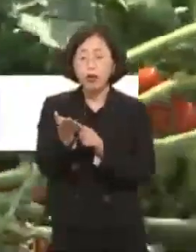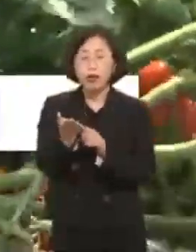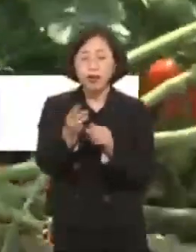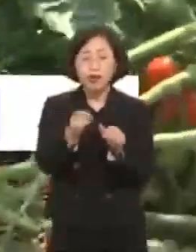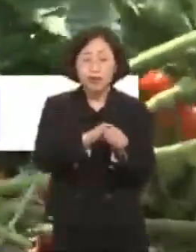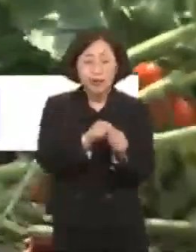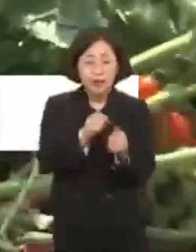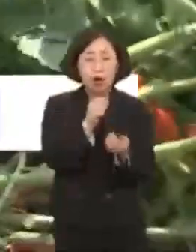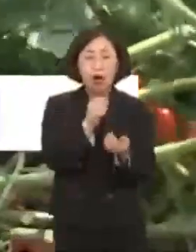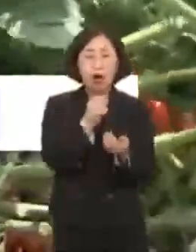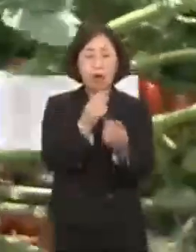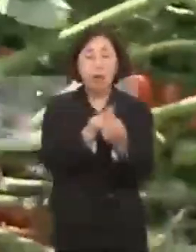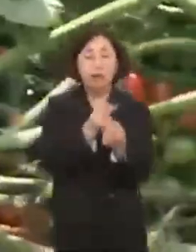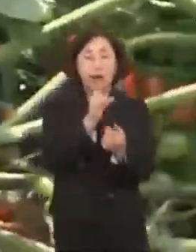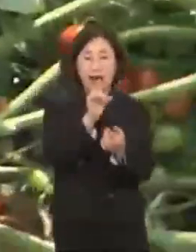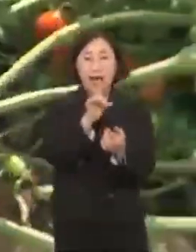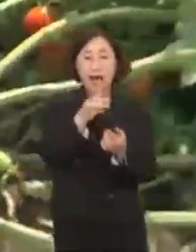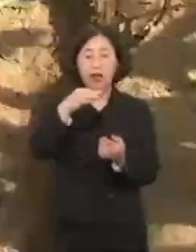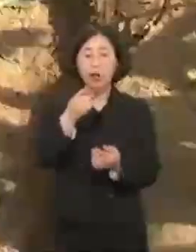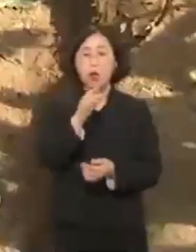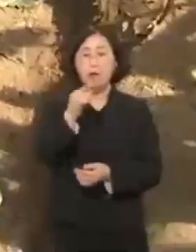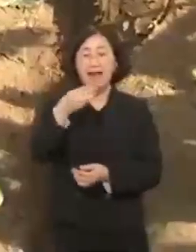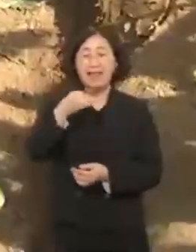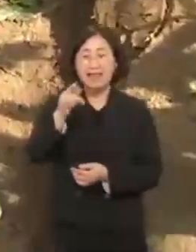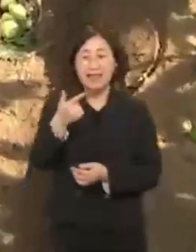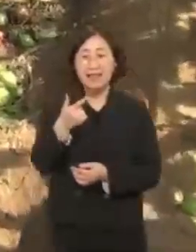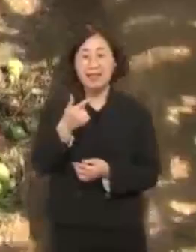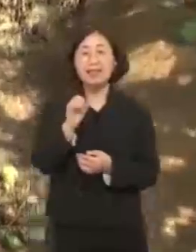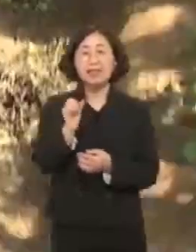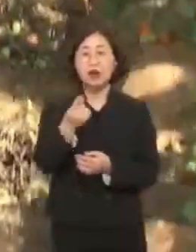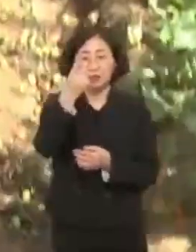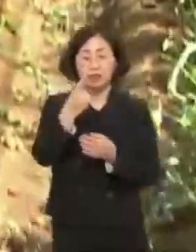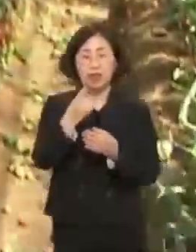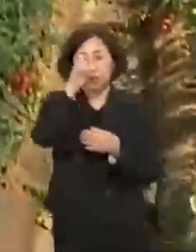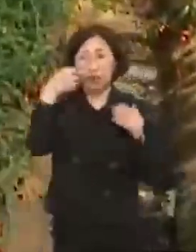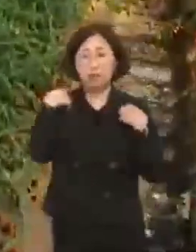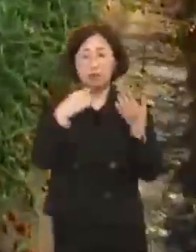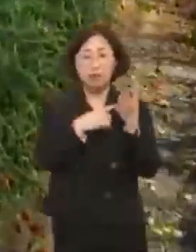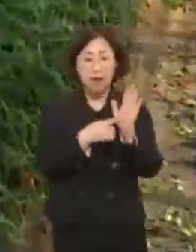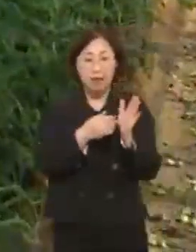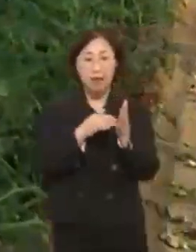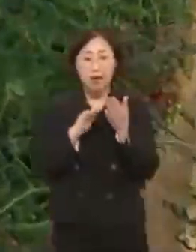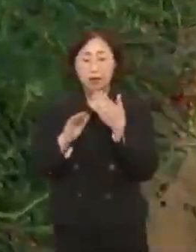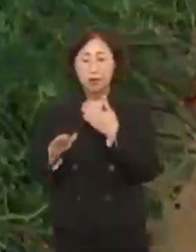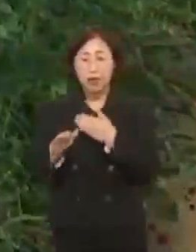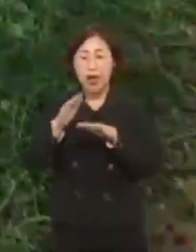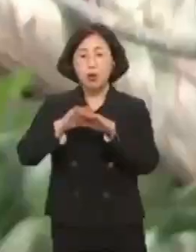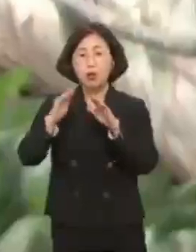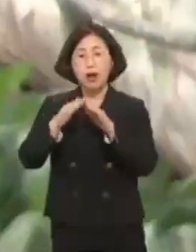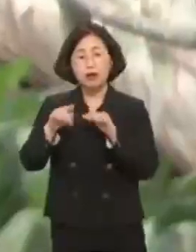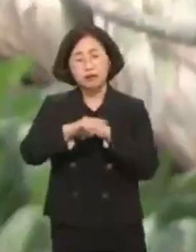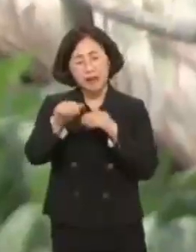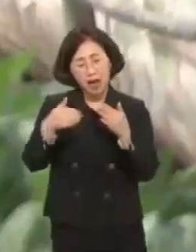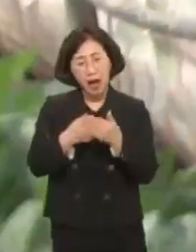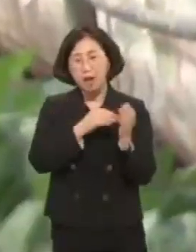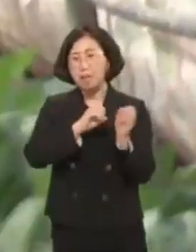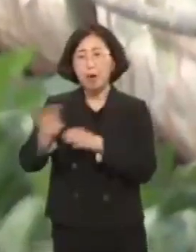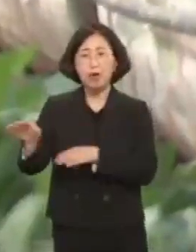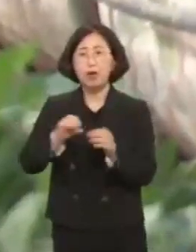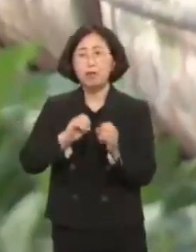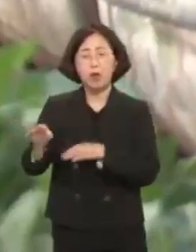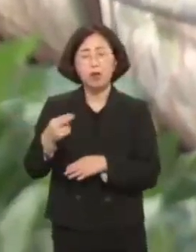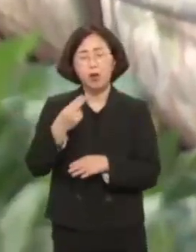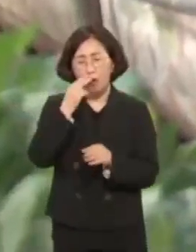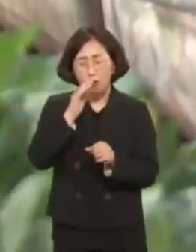품종의 토마틴 성분 때문이라는 정부 발표가 나온 뒤 해당 품종을 재배한 농가는 폐기 처분에 나서며 억울함을